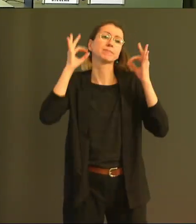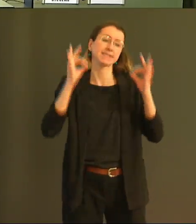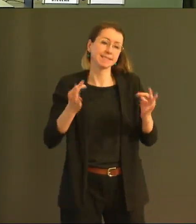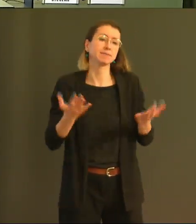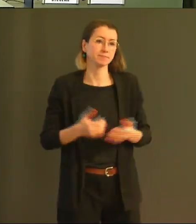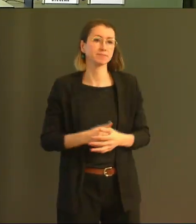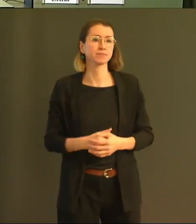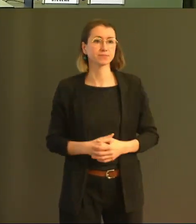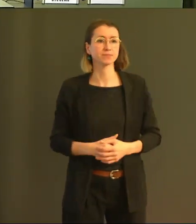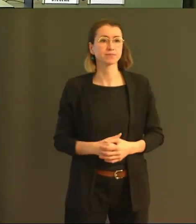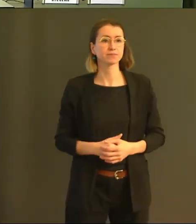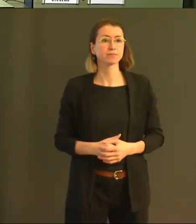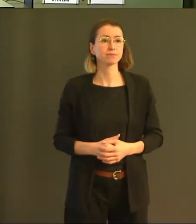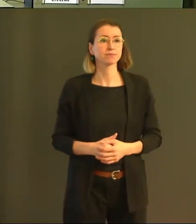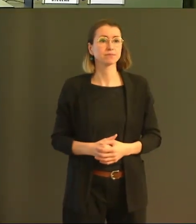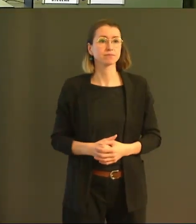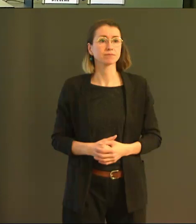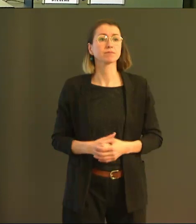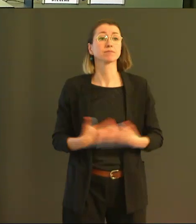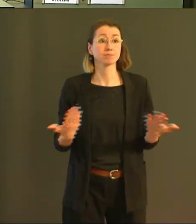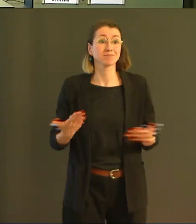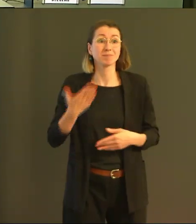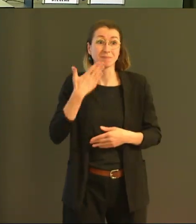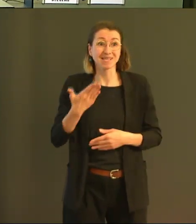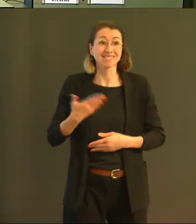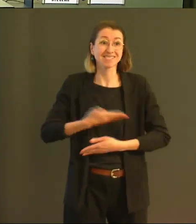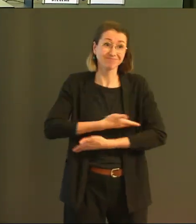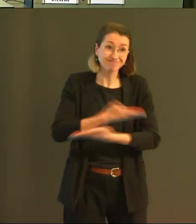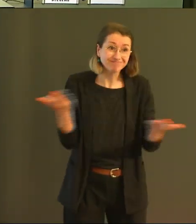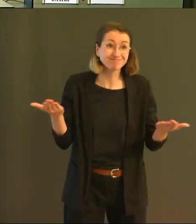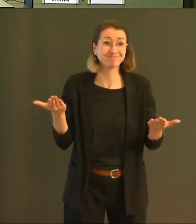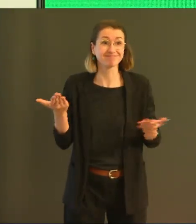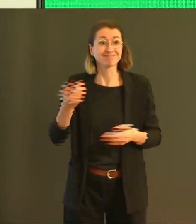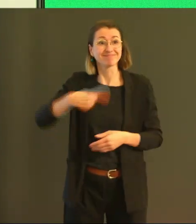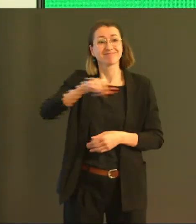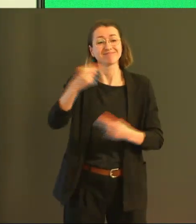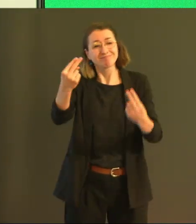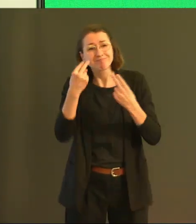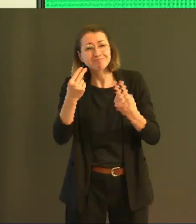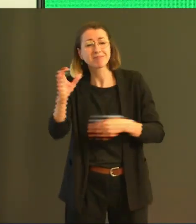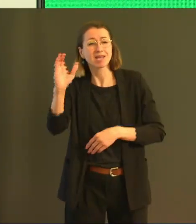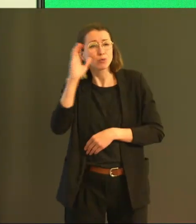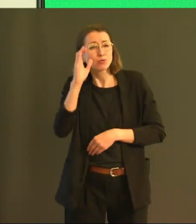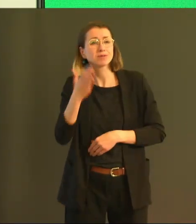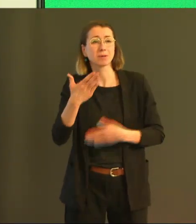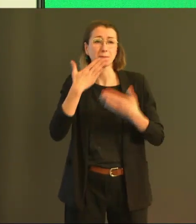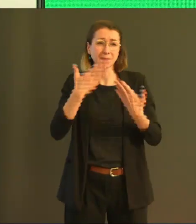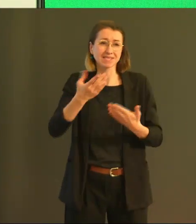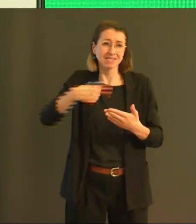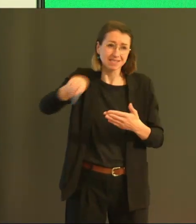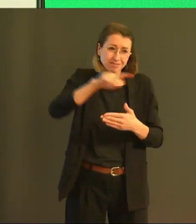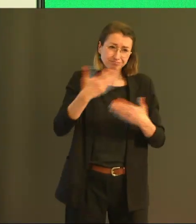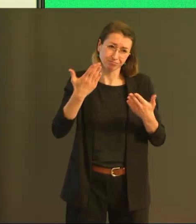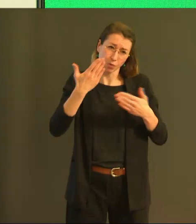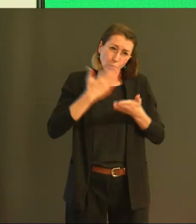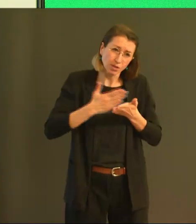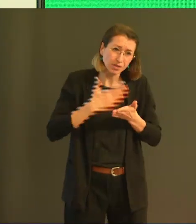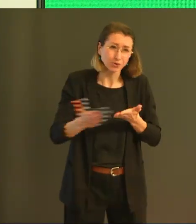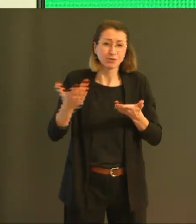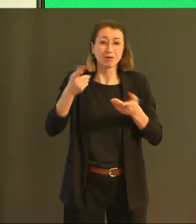merci merci à toutes et tous d'avoir suivi ce moment d'information de continuer à vous informer nous ne